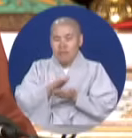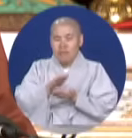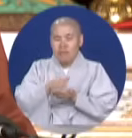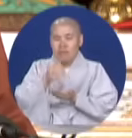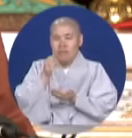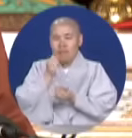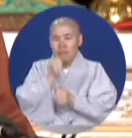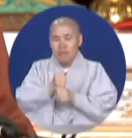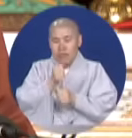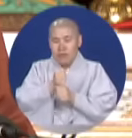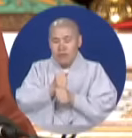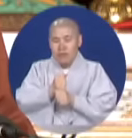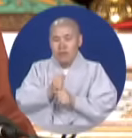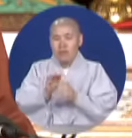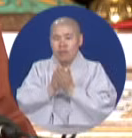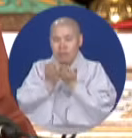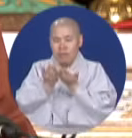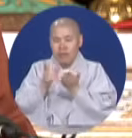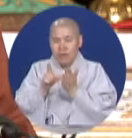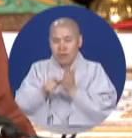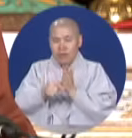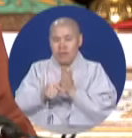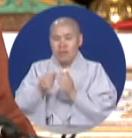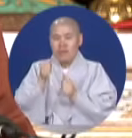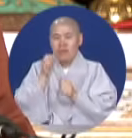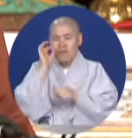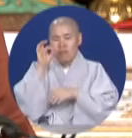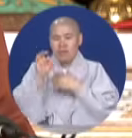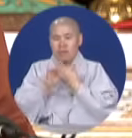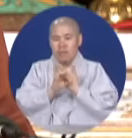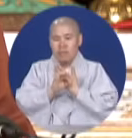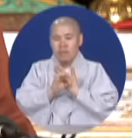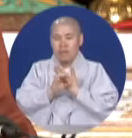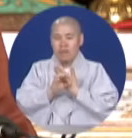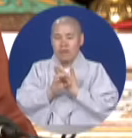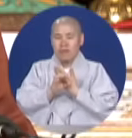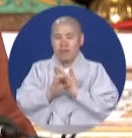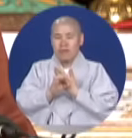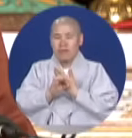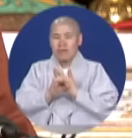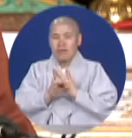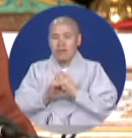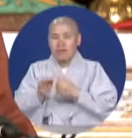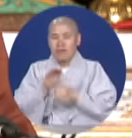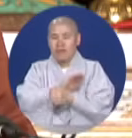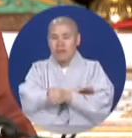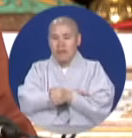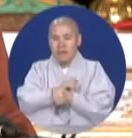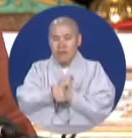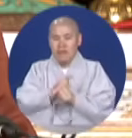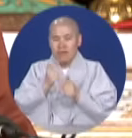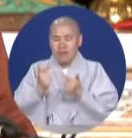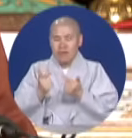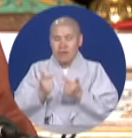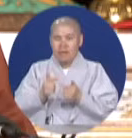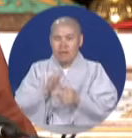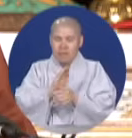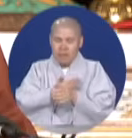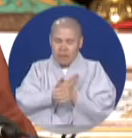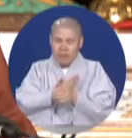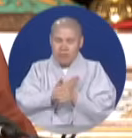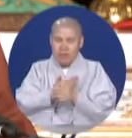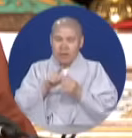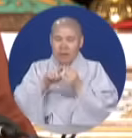뭐 이렇게 펼 때 보면 치경을 잘 안 해가지고 오자도